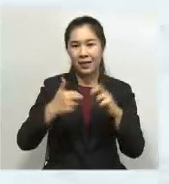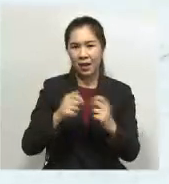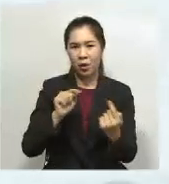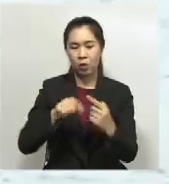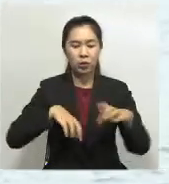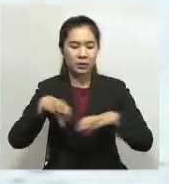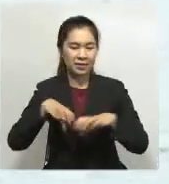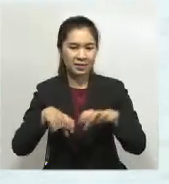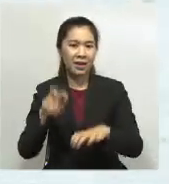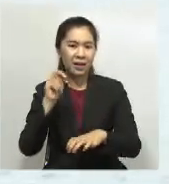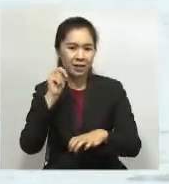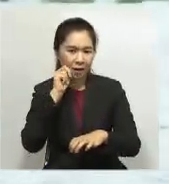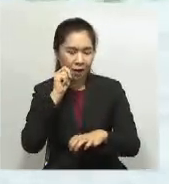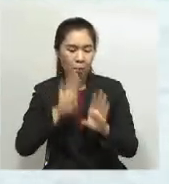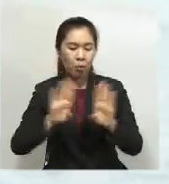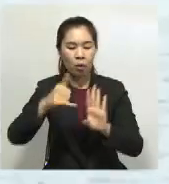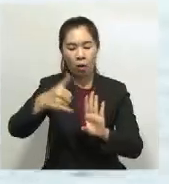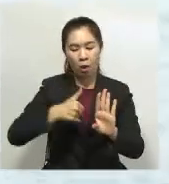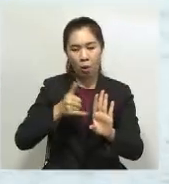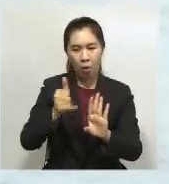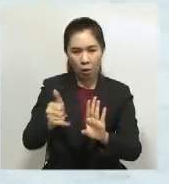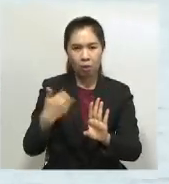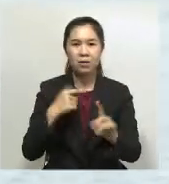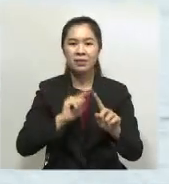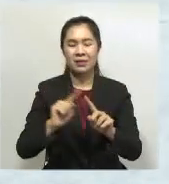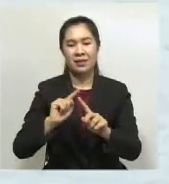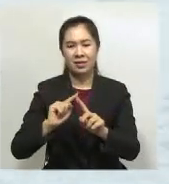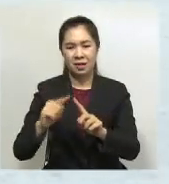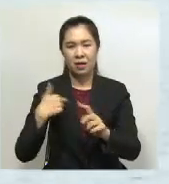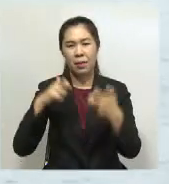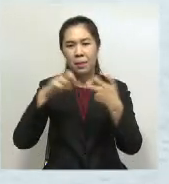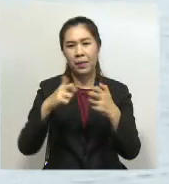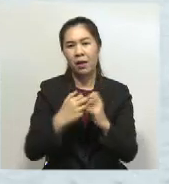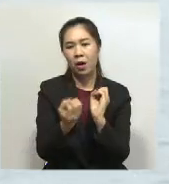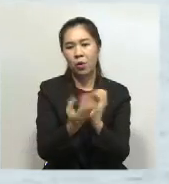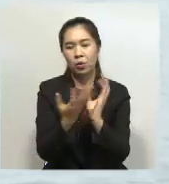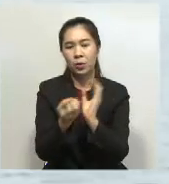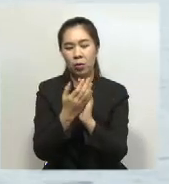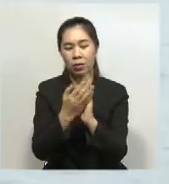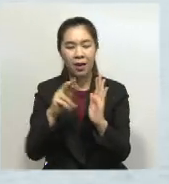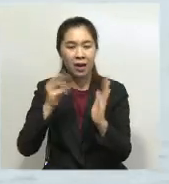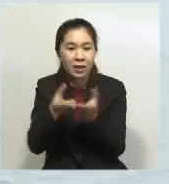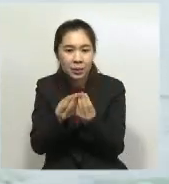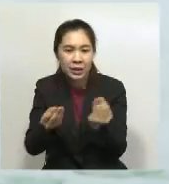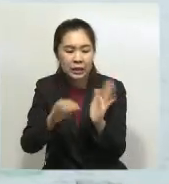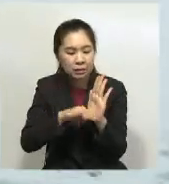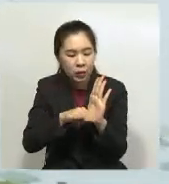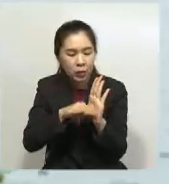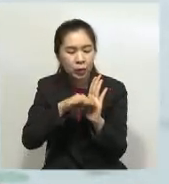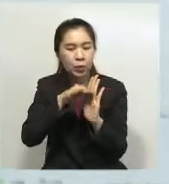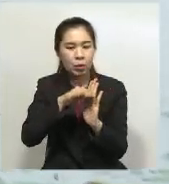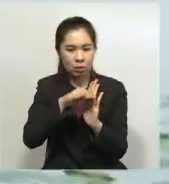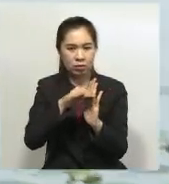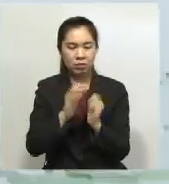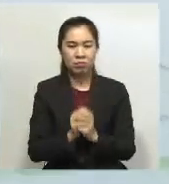การบริหารจัดการน้ำการเข้าออกแล้วก็การเชื่อมน้ำทำให้เกิดปัญหาดินตื้นเขินแล้วก็ถูกบุกรุกด้วยพื้นที่โดย